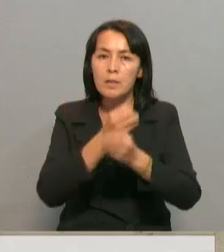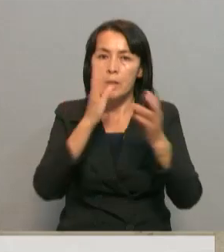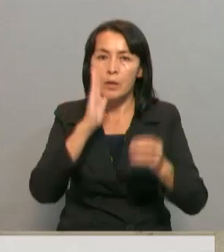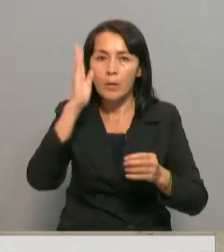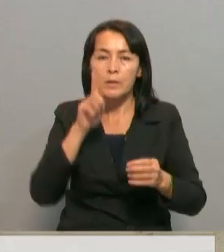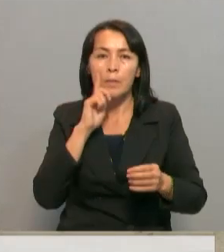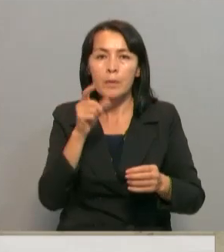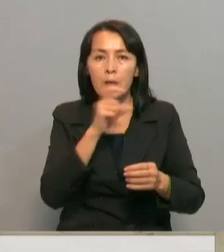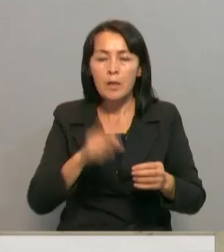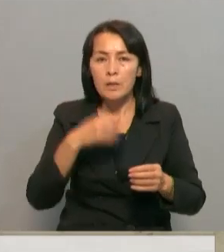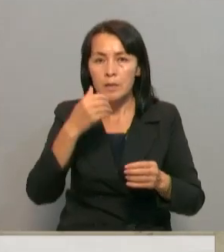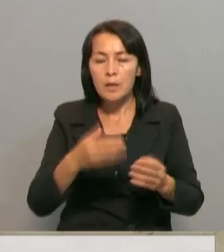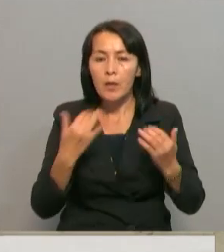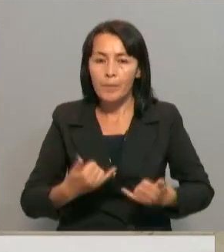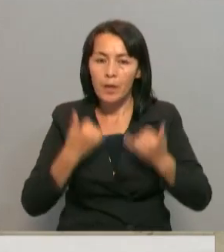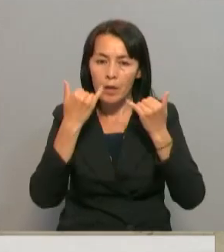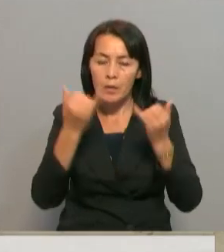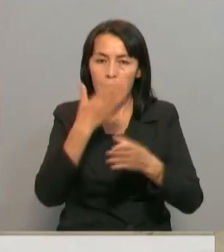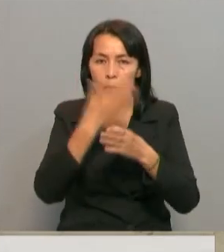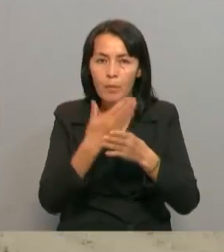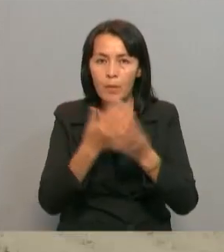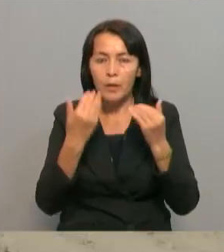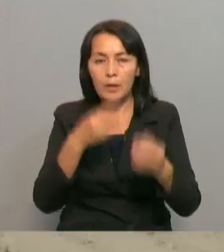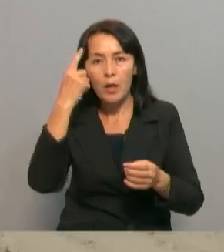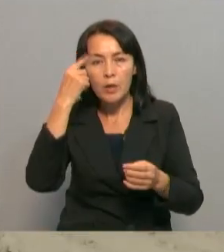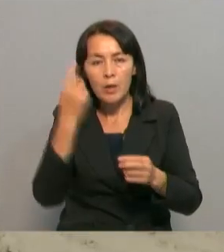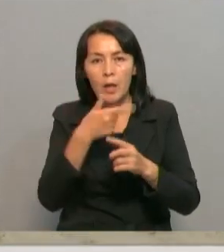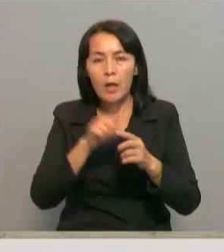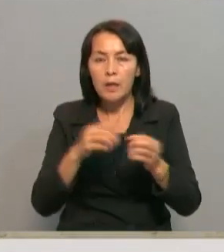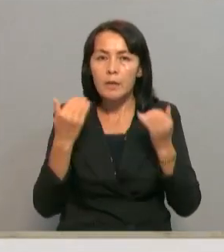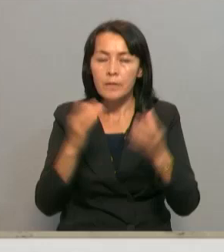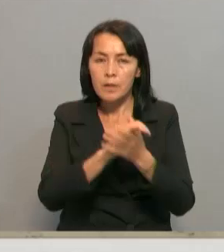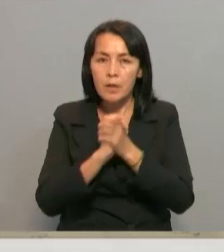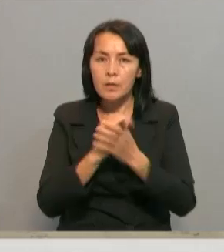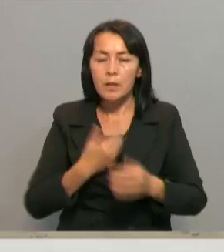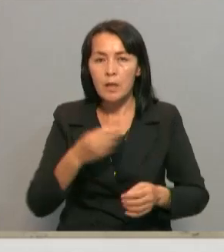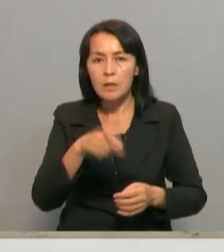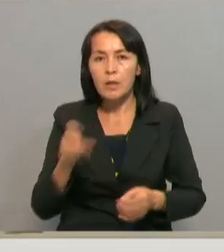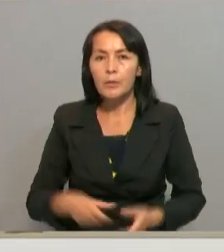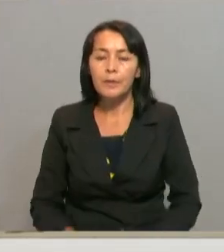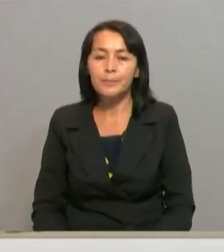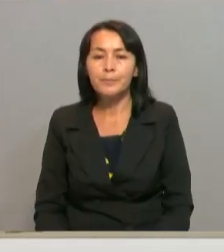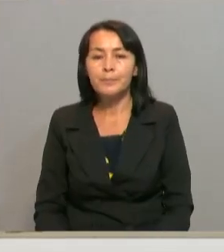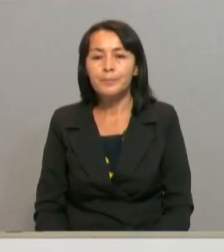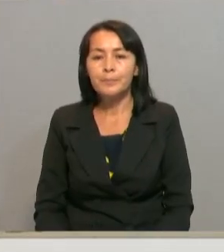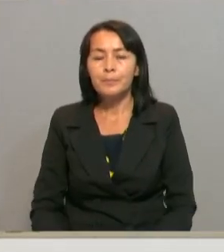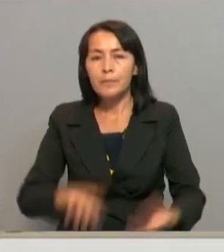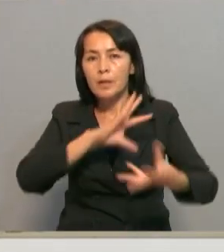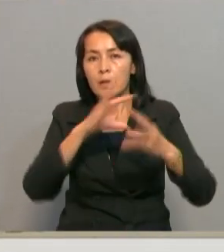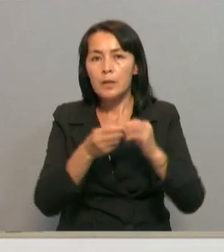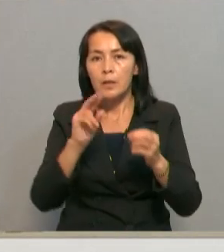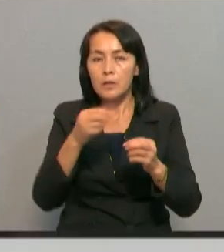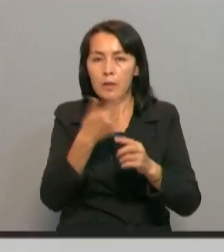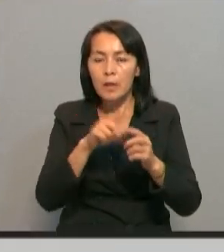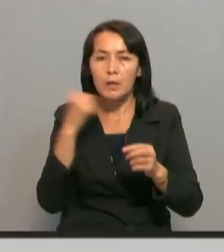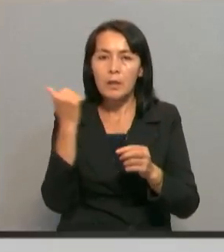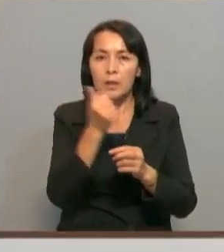молодым ребятам благословляют и даже помогают им и я считаю это символом единства нашего народа в целом в четверг на